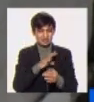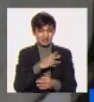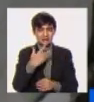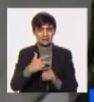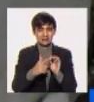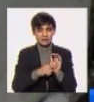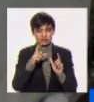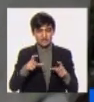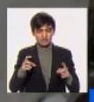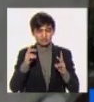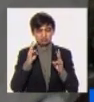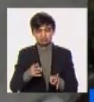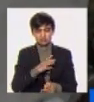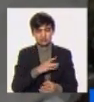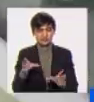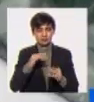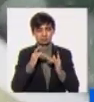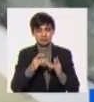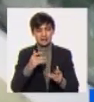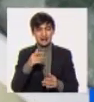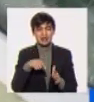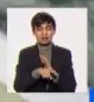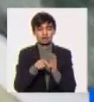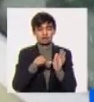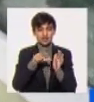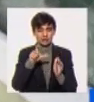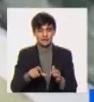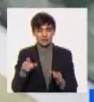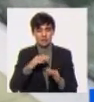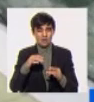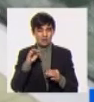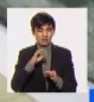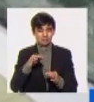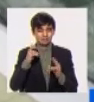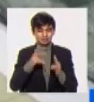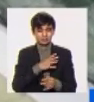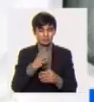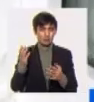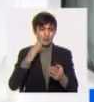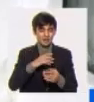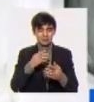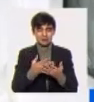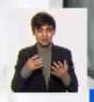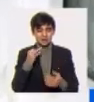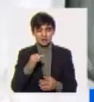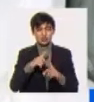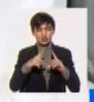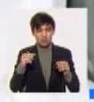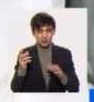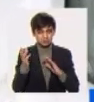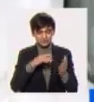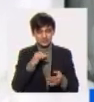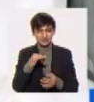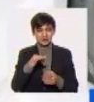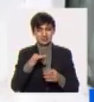жәрдеммен ауруханаларға жеткізілген. Оның ішінде 6 адам қираған аялдамалардан зардап шекті. Табиғи апаттан үй, мектеп пен ауруханалар